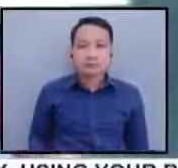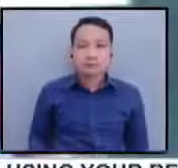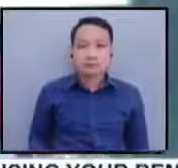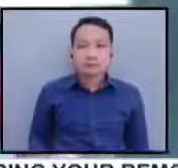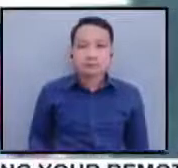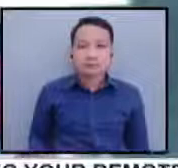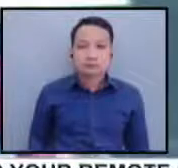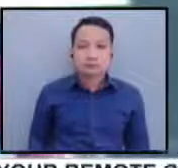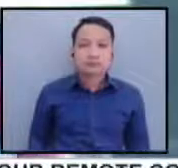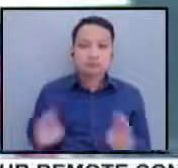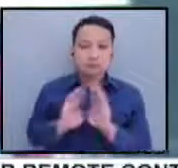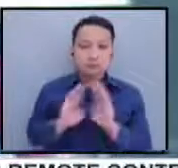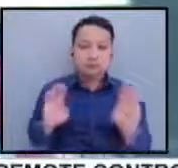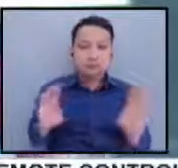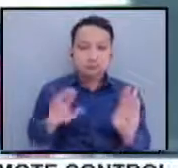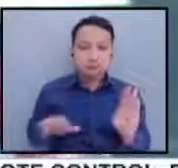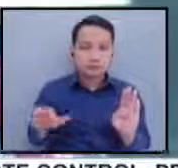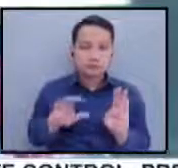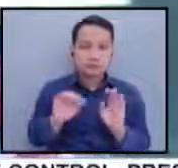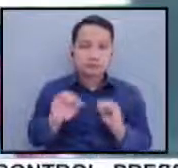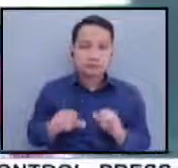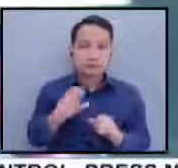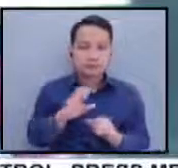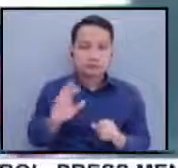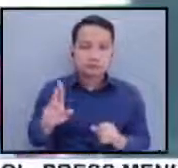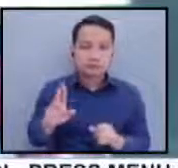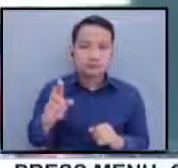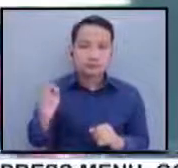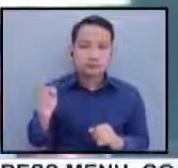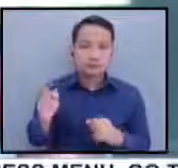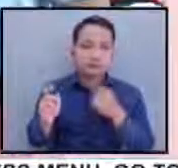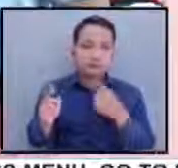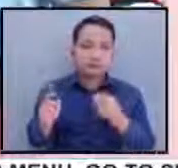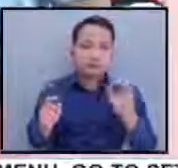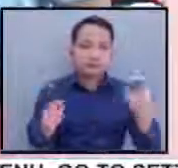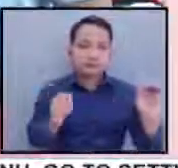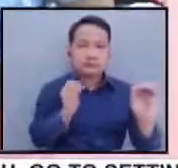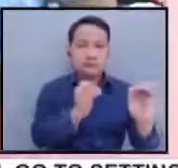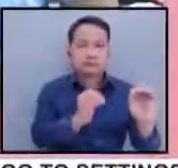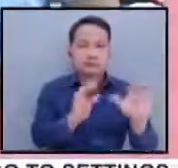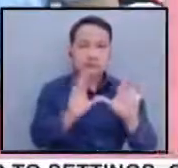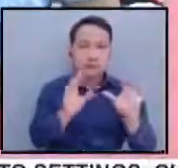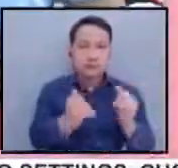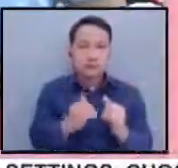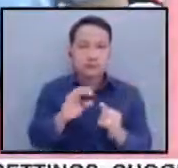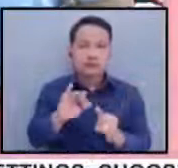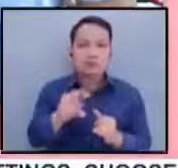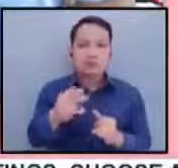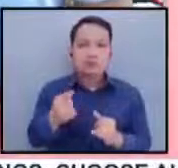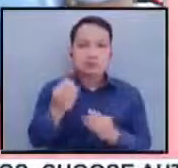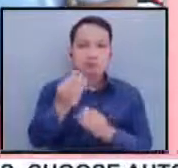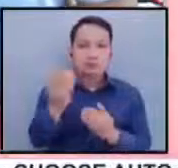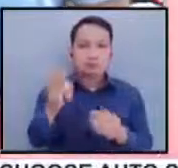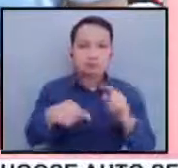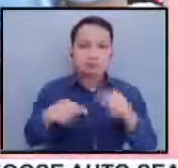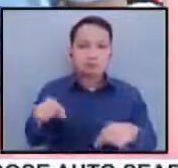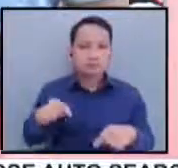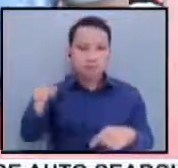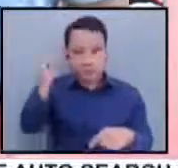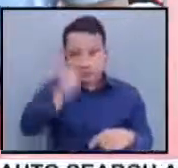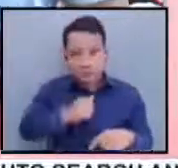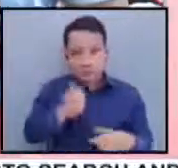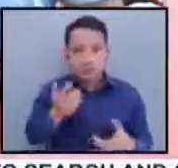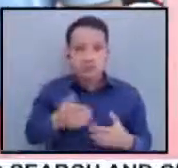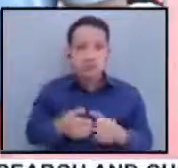Bukas naman din ang CR or toilet ng kanilang barangay hall at yung iba tiis-tiis muna at